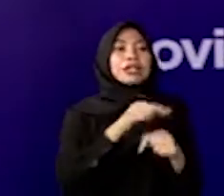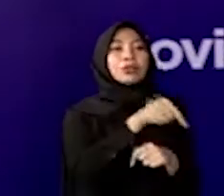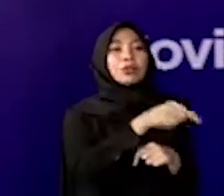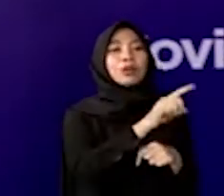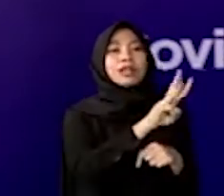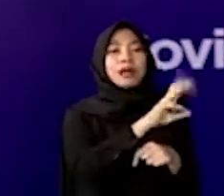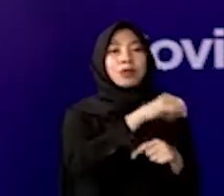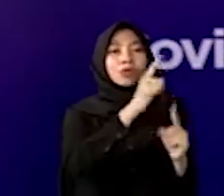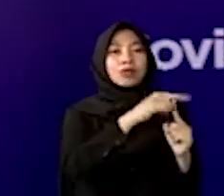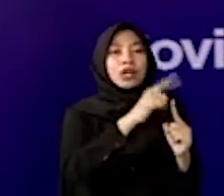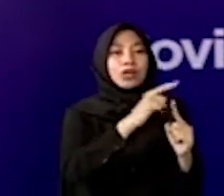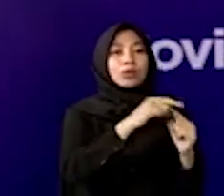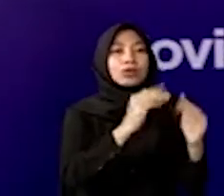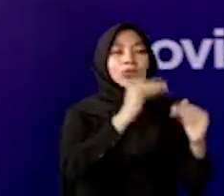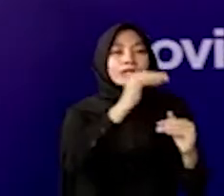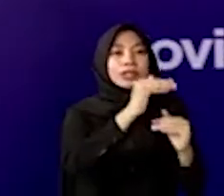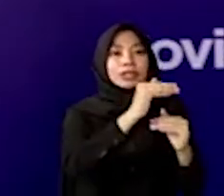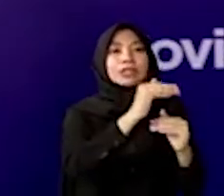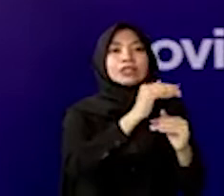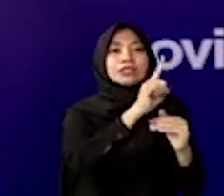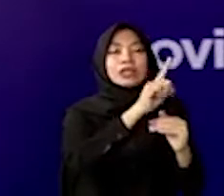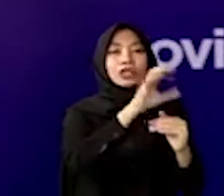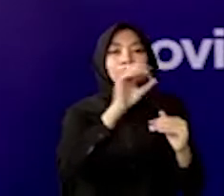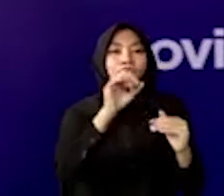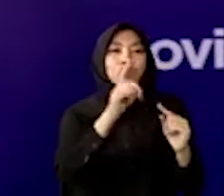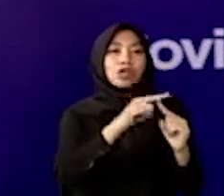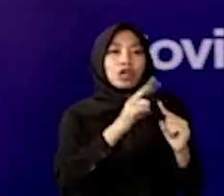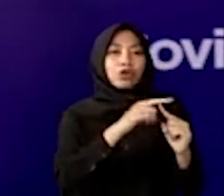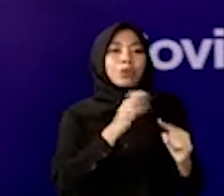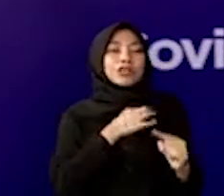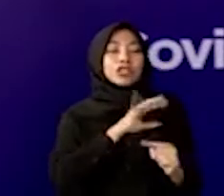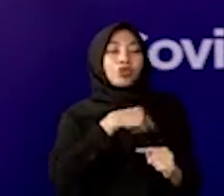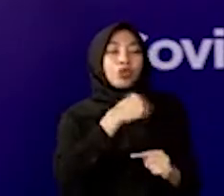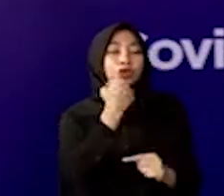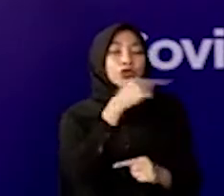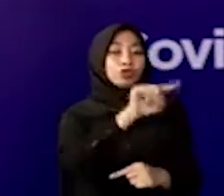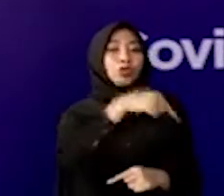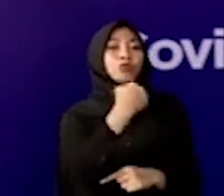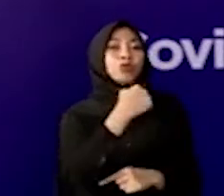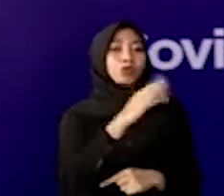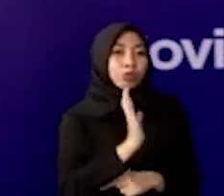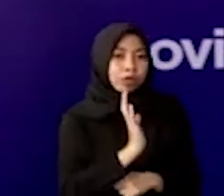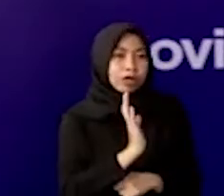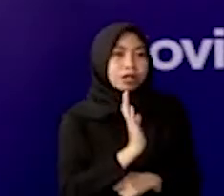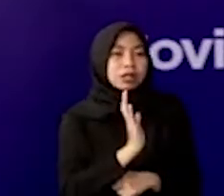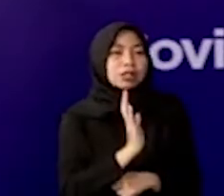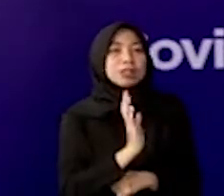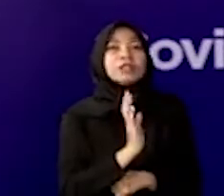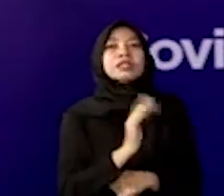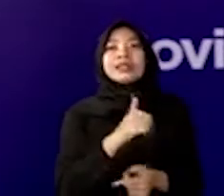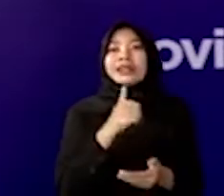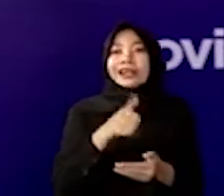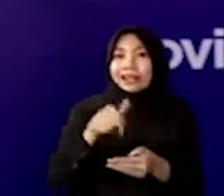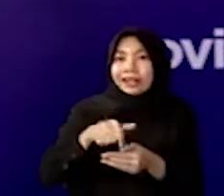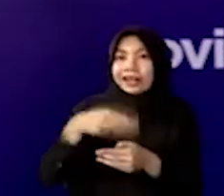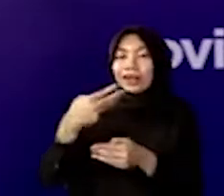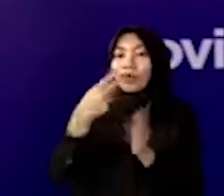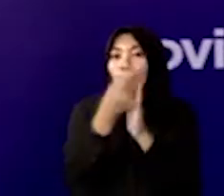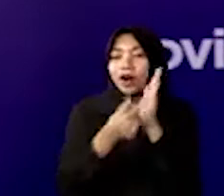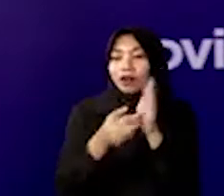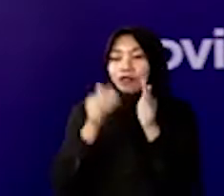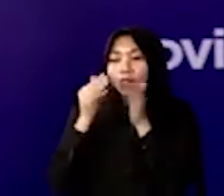dan itu leverage-nya R50 triliun artinya sesuai dengan arahan bapak pak presiden tidak hanya berbasis pada ekonomi